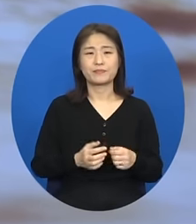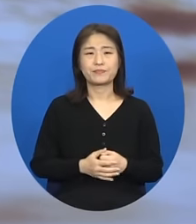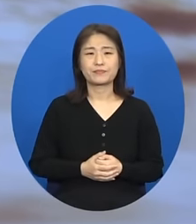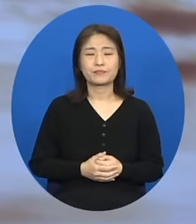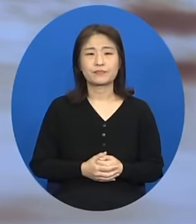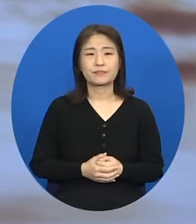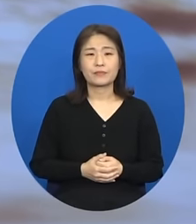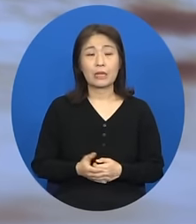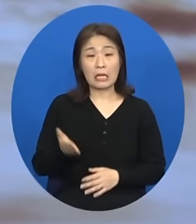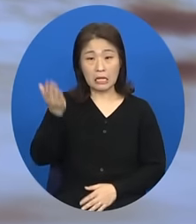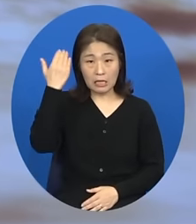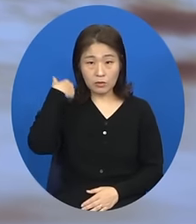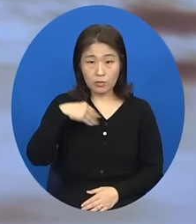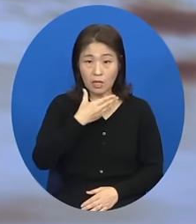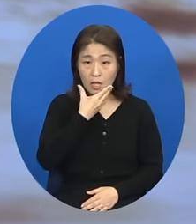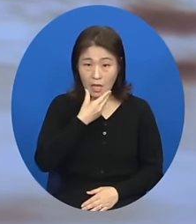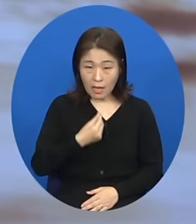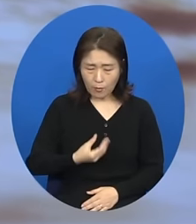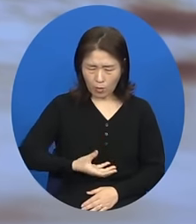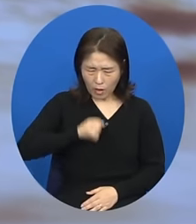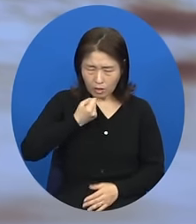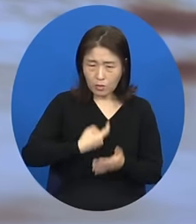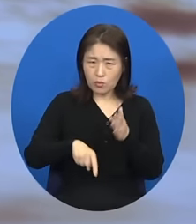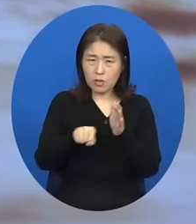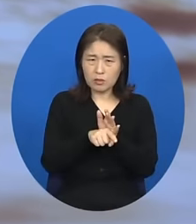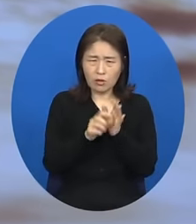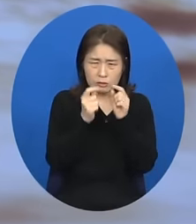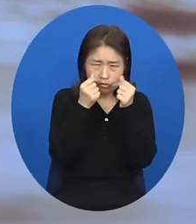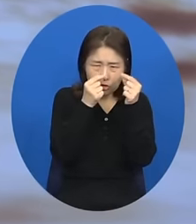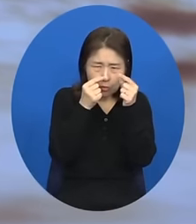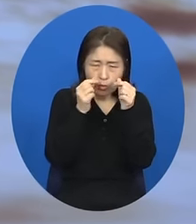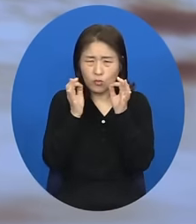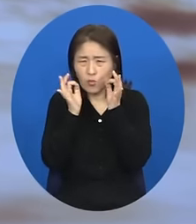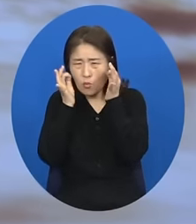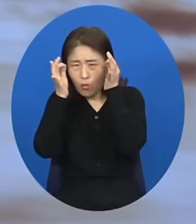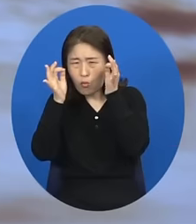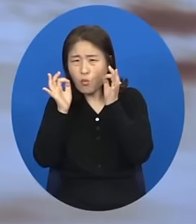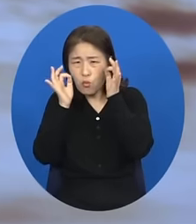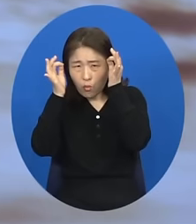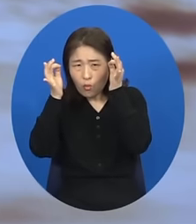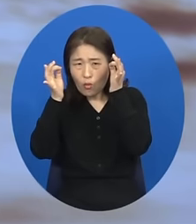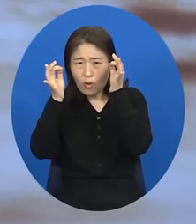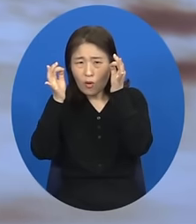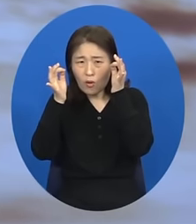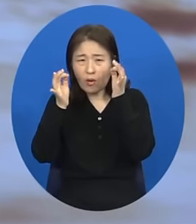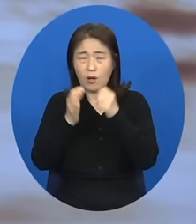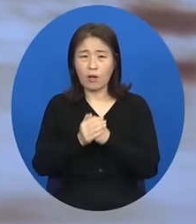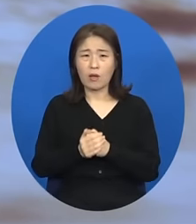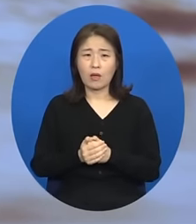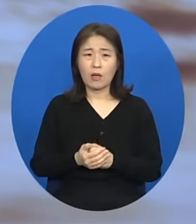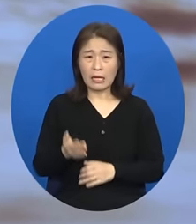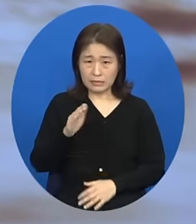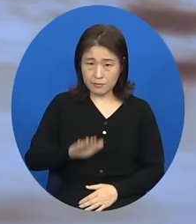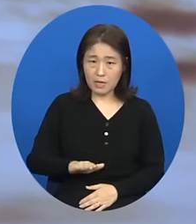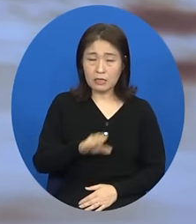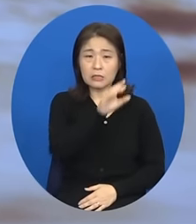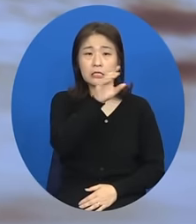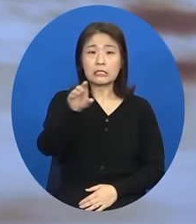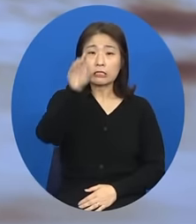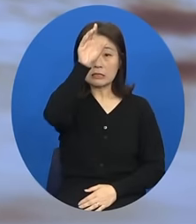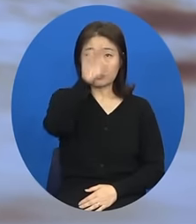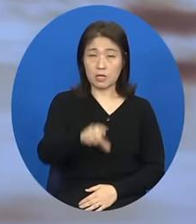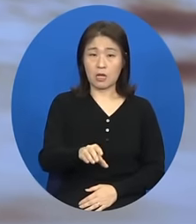누리려고 다른 사람 눈치를 보고 노력을 했어요. 그런데 십자가 안에서 그 행복을 발견하니까 눈치를